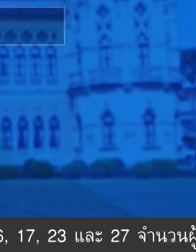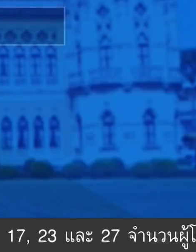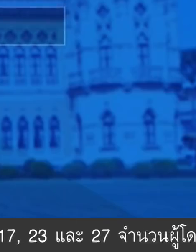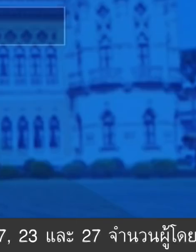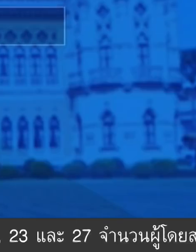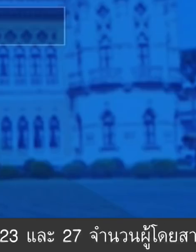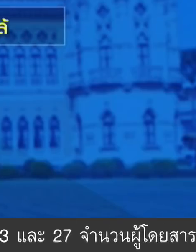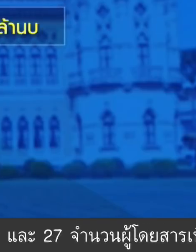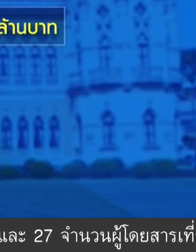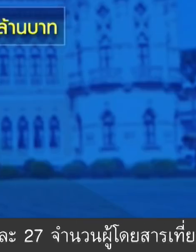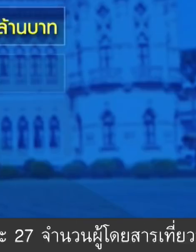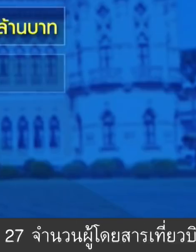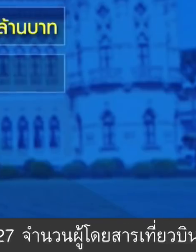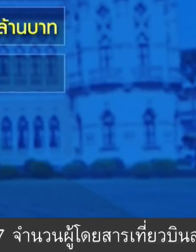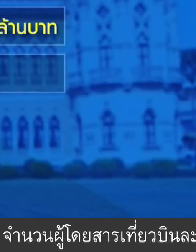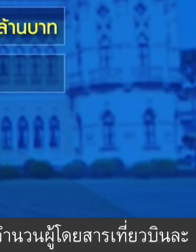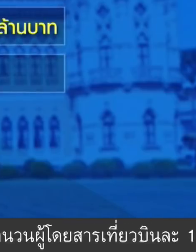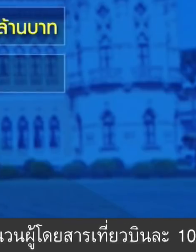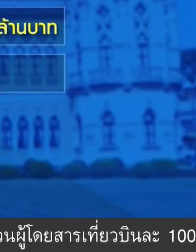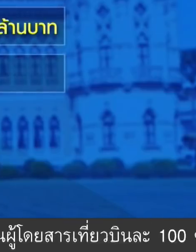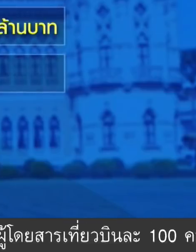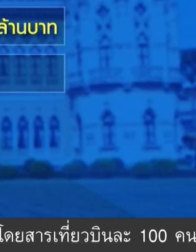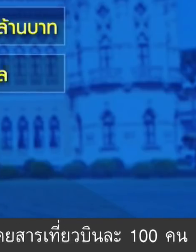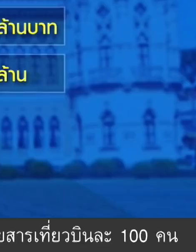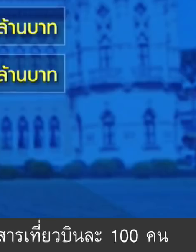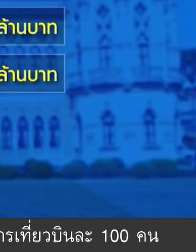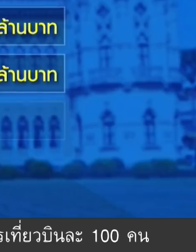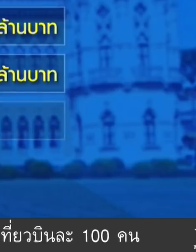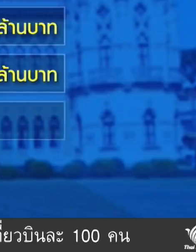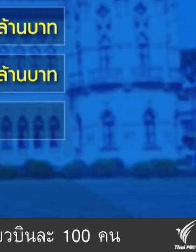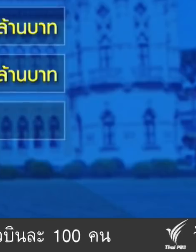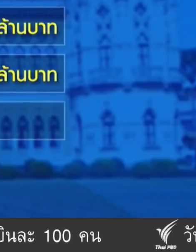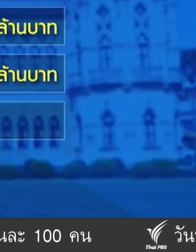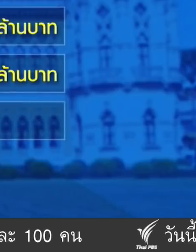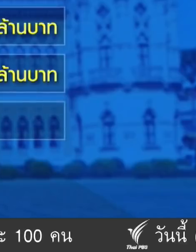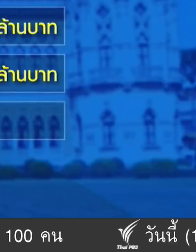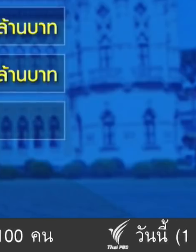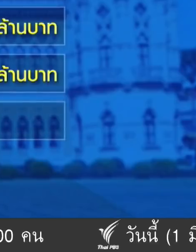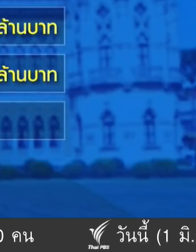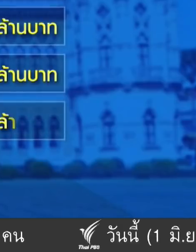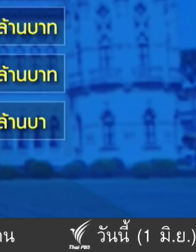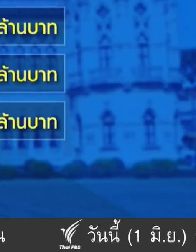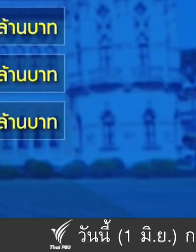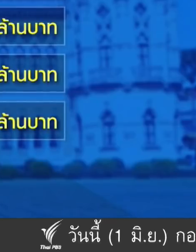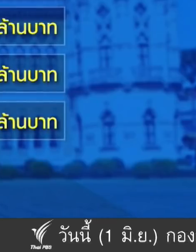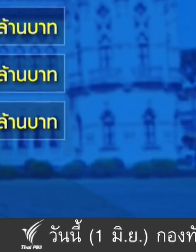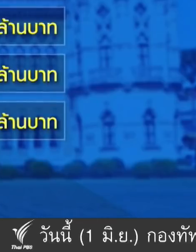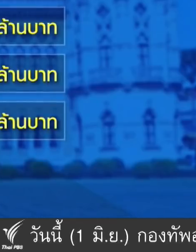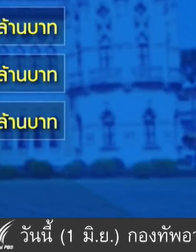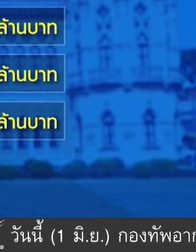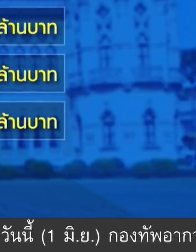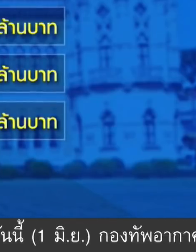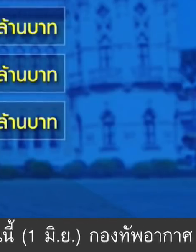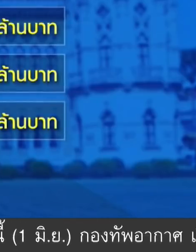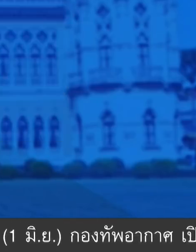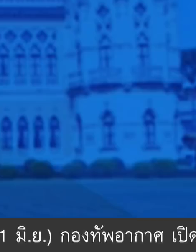ได ้ครับ นะครับต้องเอากองทุนต่างๆที่เป็นงานด้านสาธารณสุขเนี่ย เอามารวม ด้วย ครับ แล้วพอรว